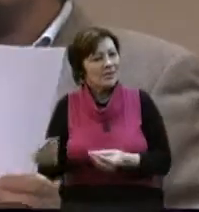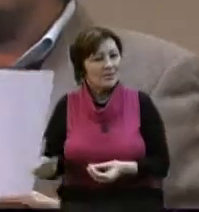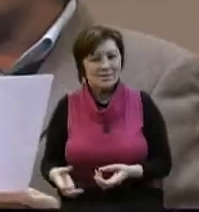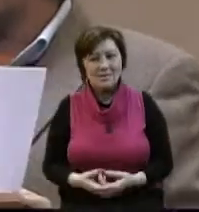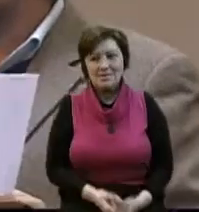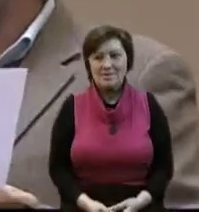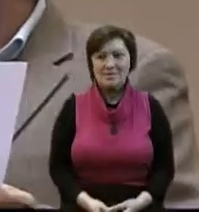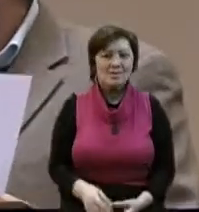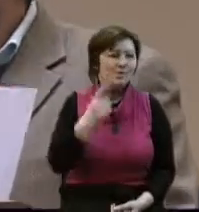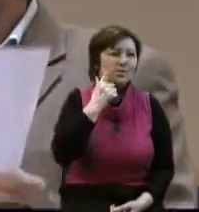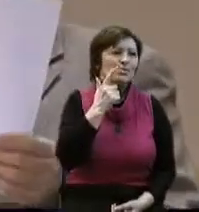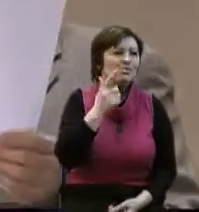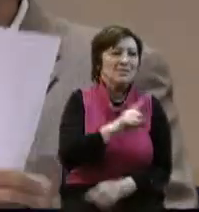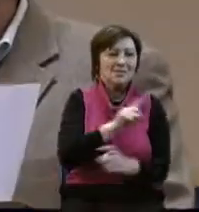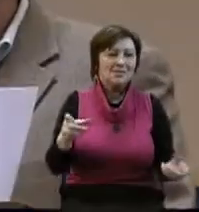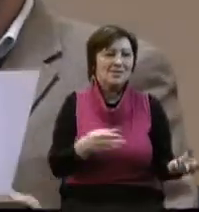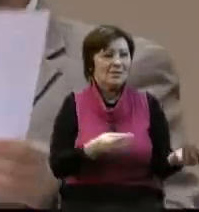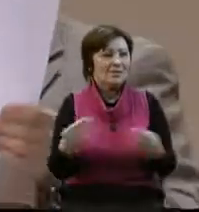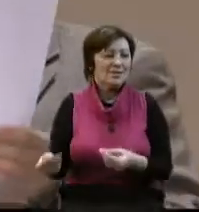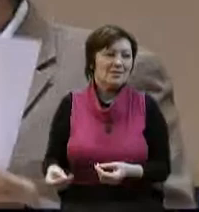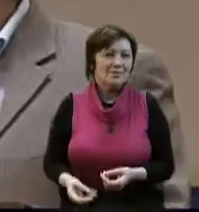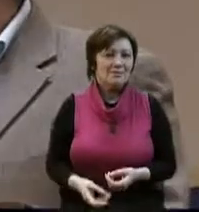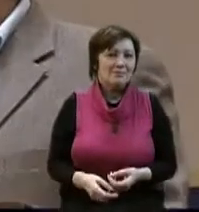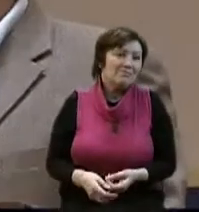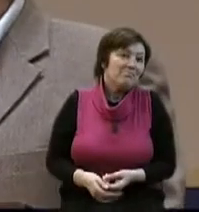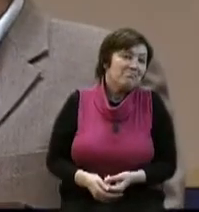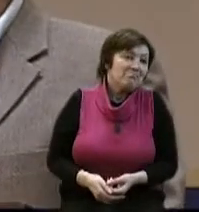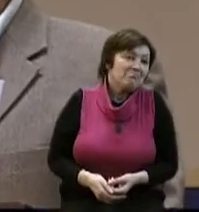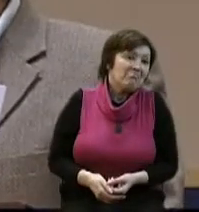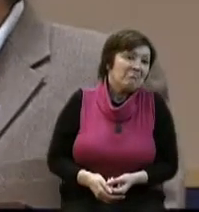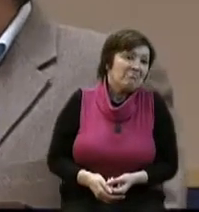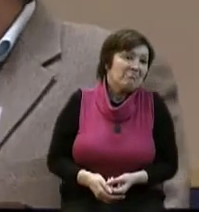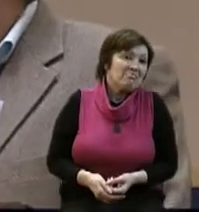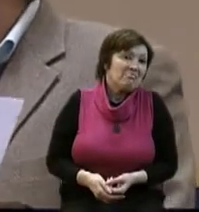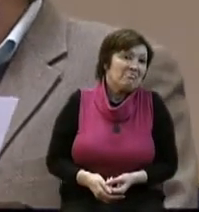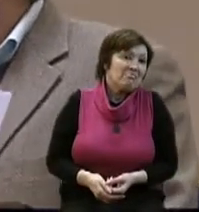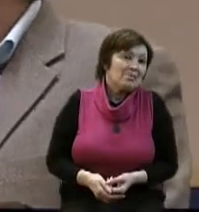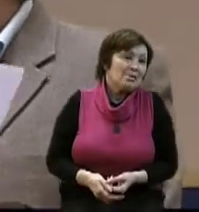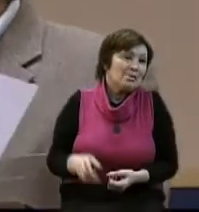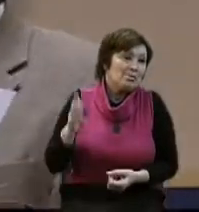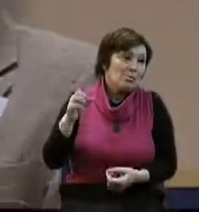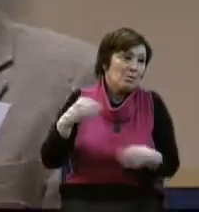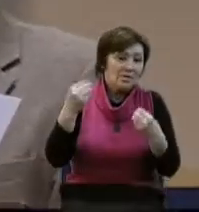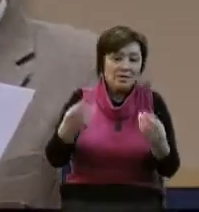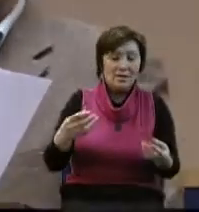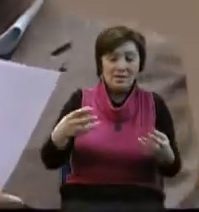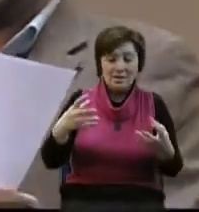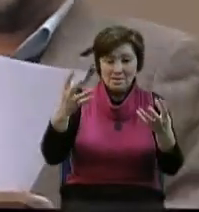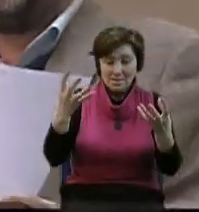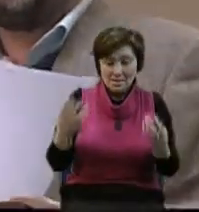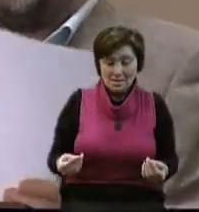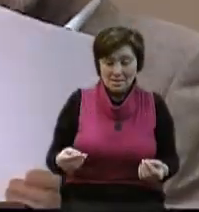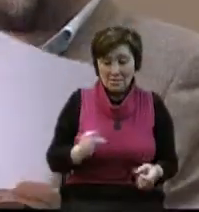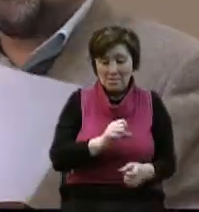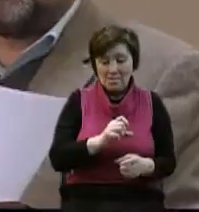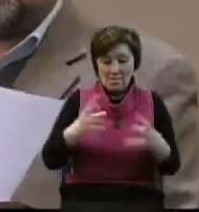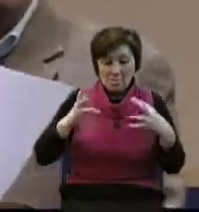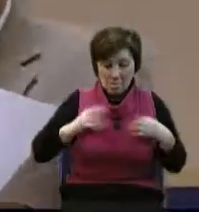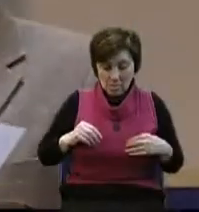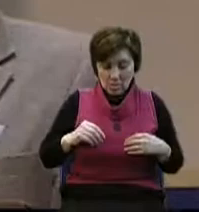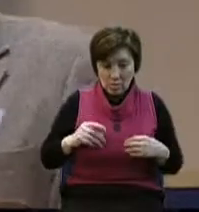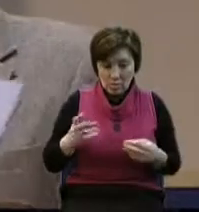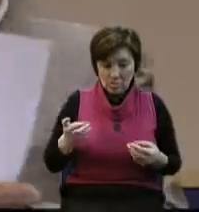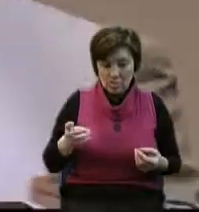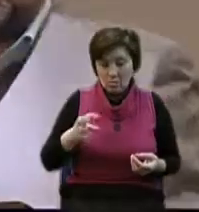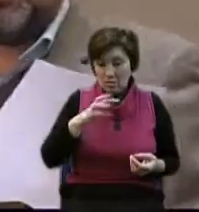нужно было исполнять. Бог дал день покоя, день отдыха. И эти сотни различного рода правил, они учили тому,